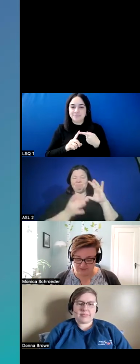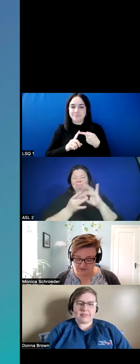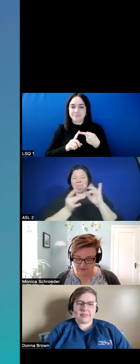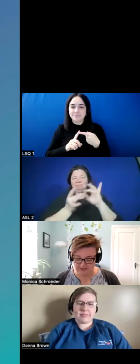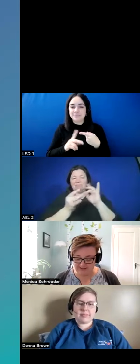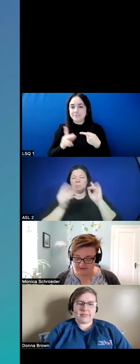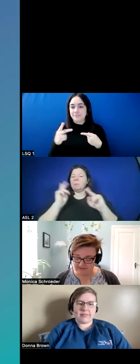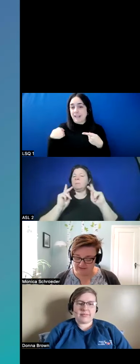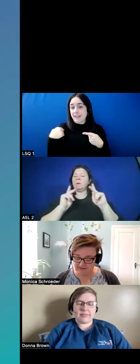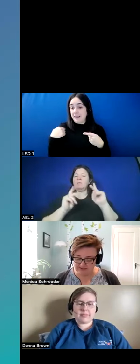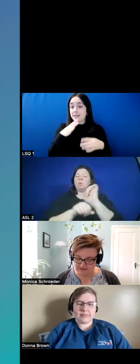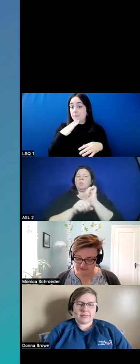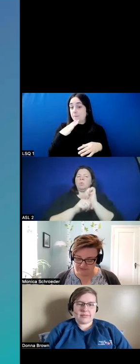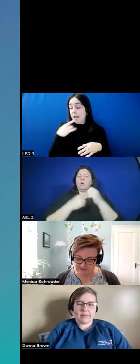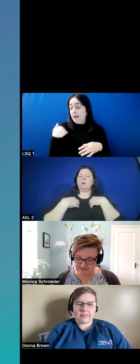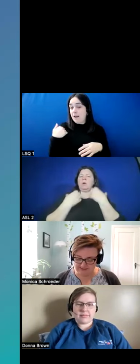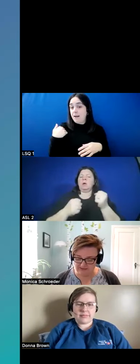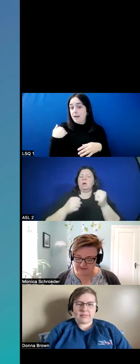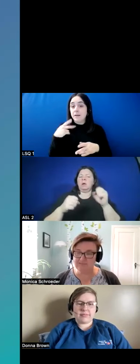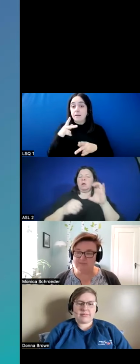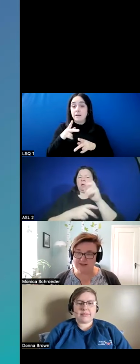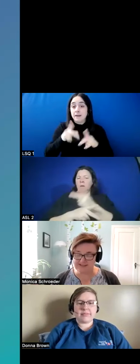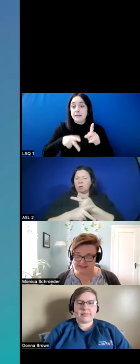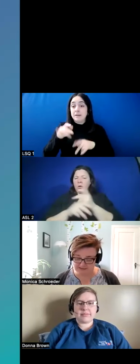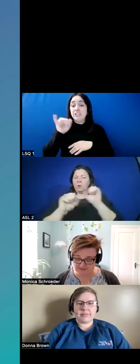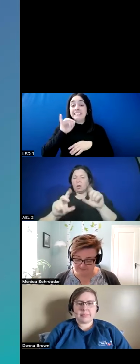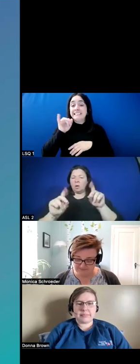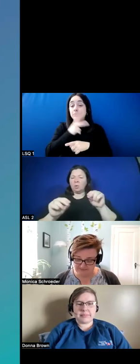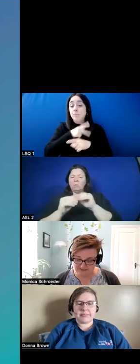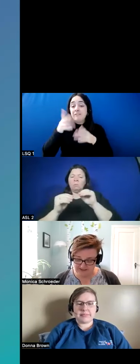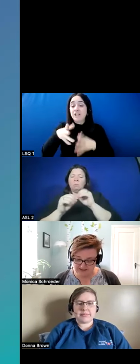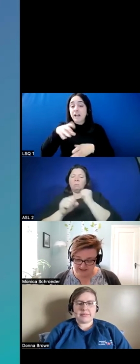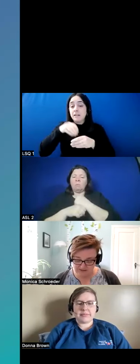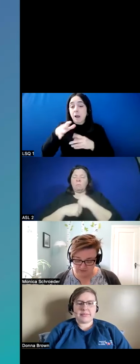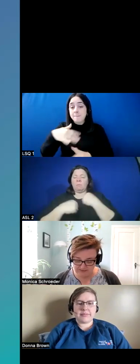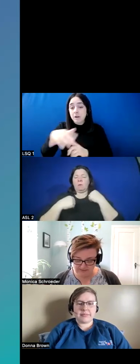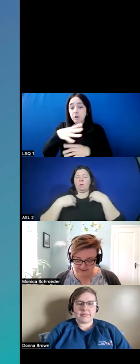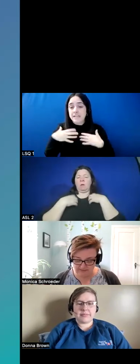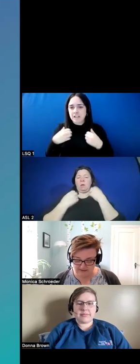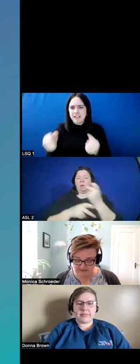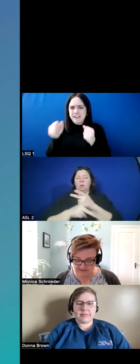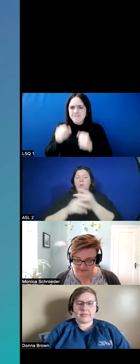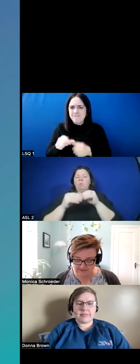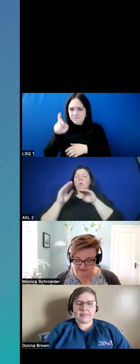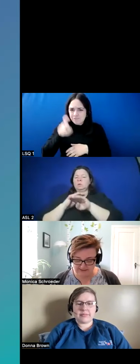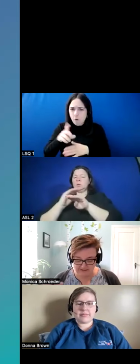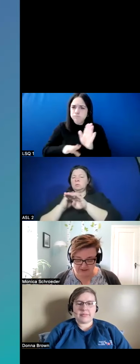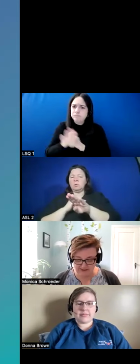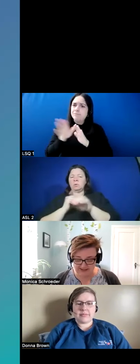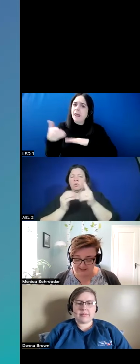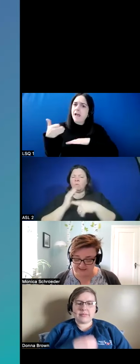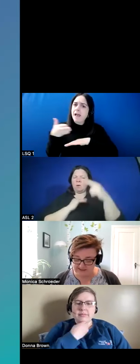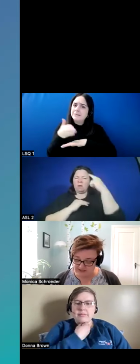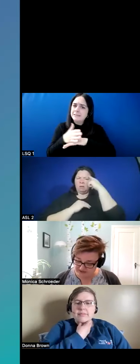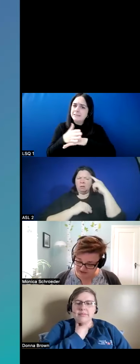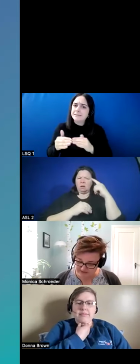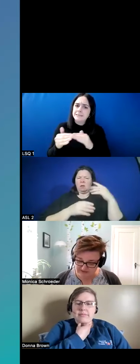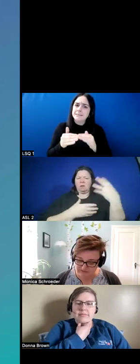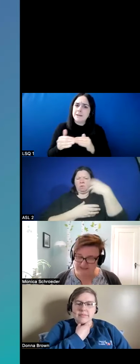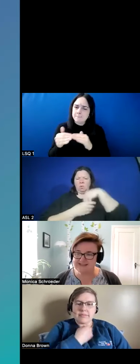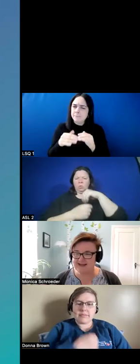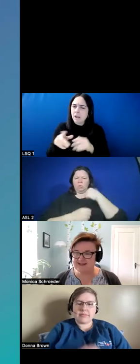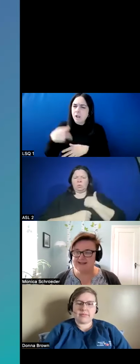vient de parler des choses que les personnes qui travaillent dans le secteur de la santé peuvent faire pour rendre les soins de santé plus accessibles. Que